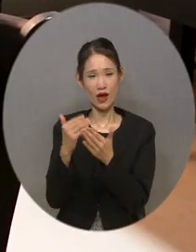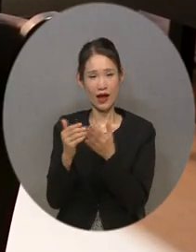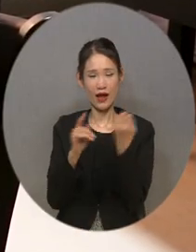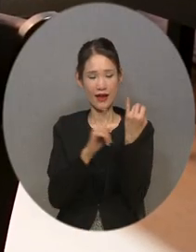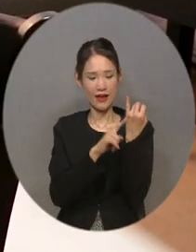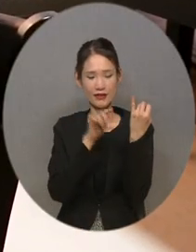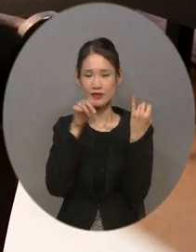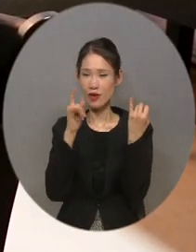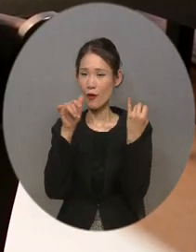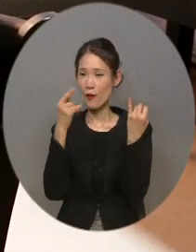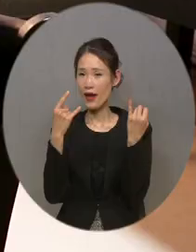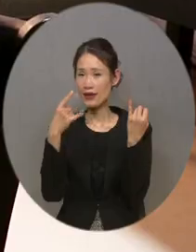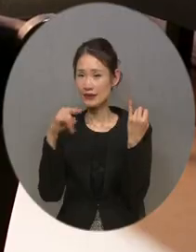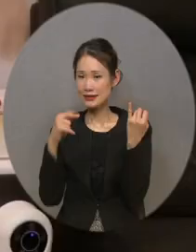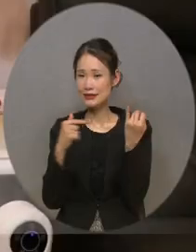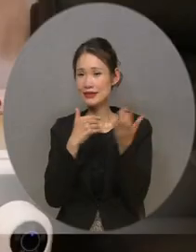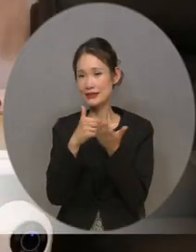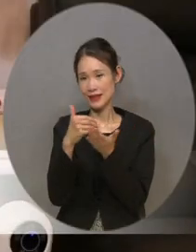작가의 작품입니다.